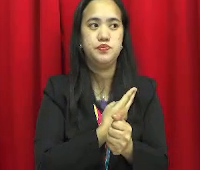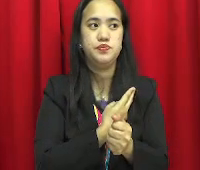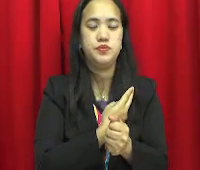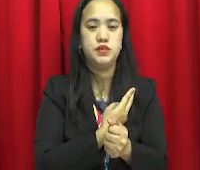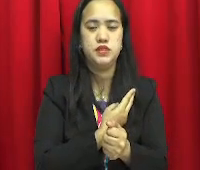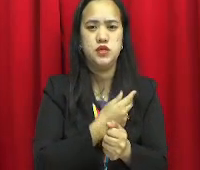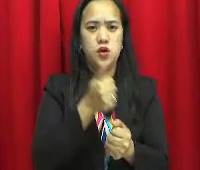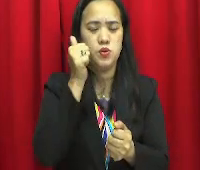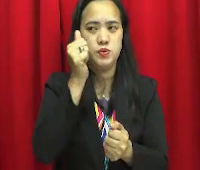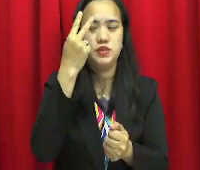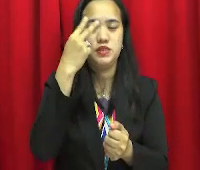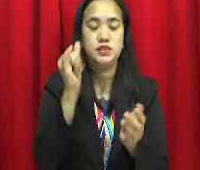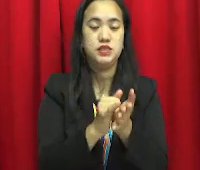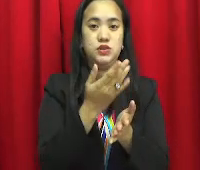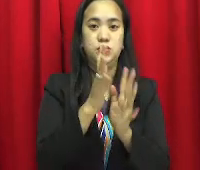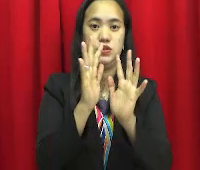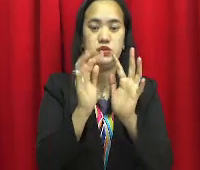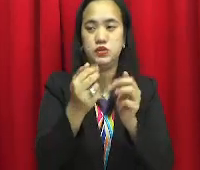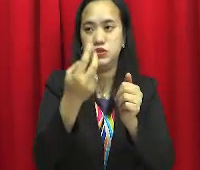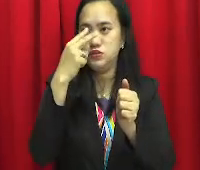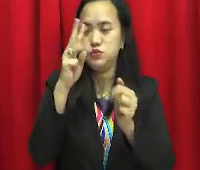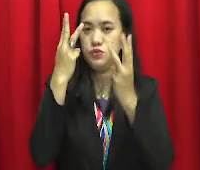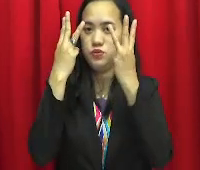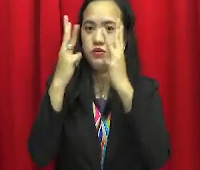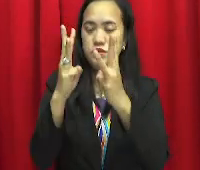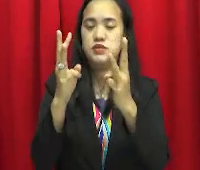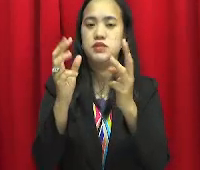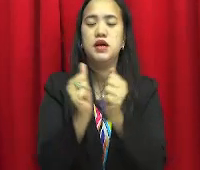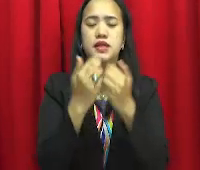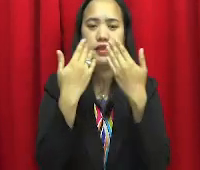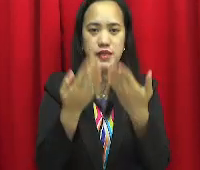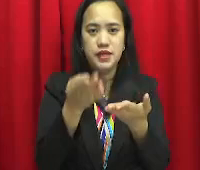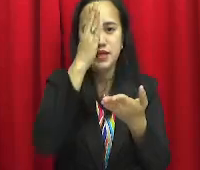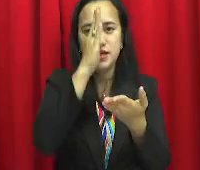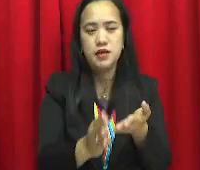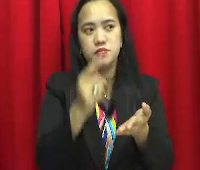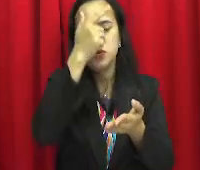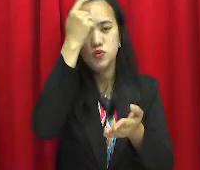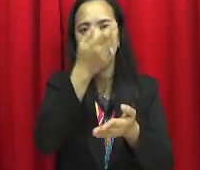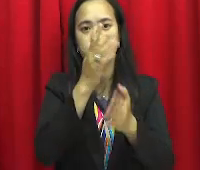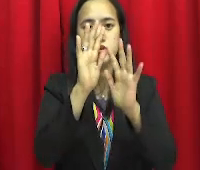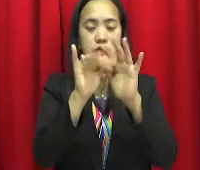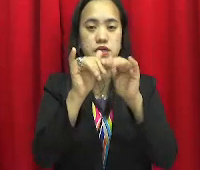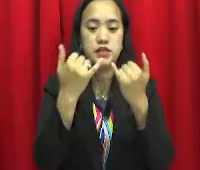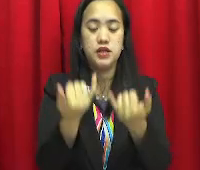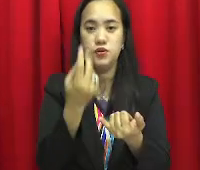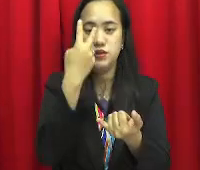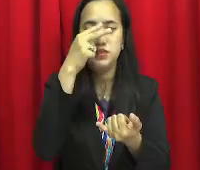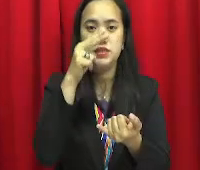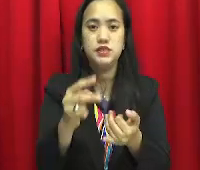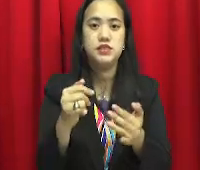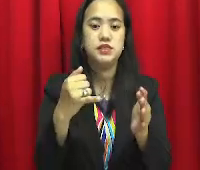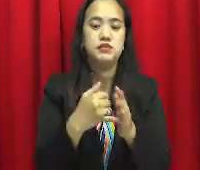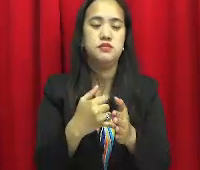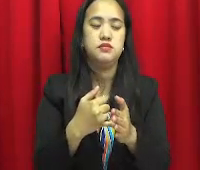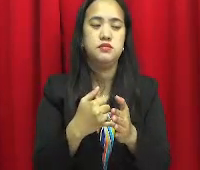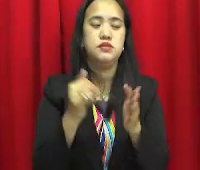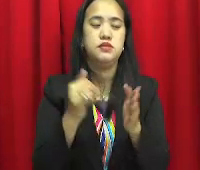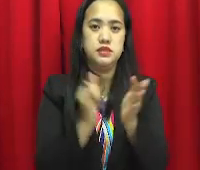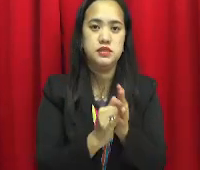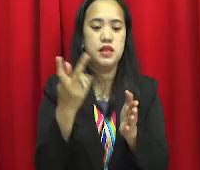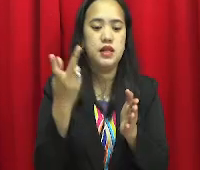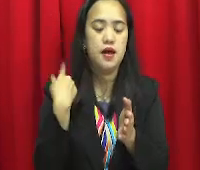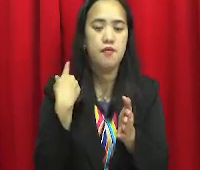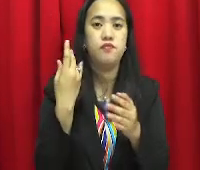rito. And ako'y nagpapasalamat na talagang, alam nyo, nakikita ko sa mga gantong klaseng programa na mga